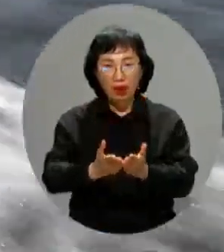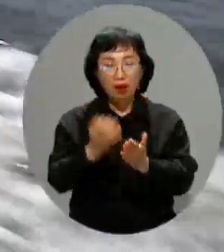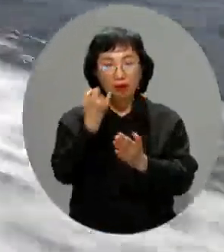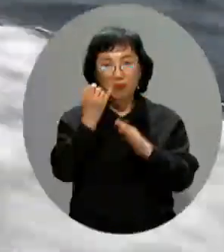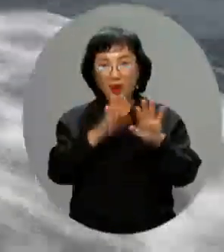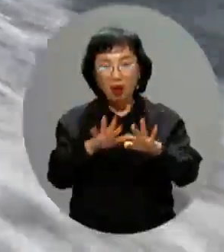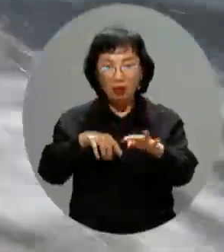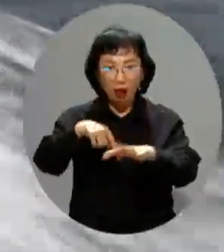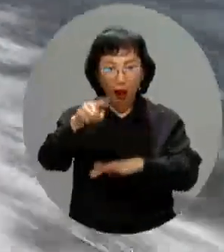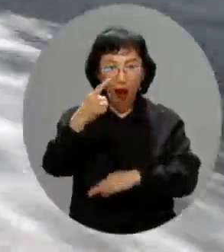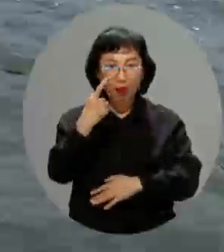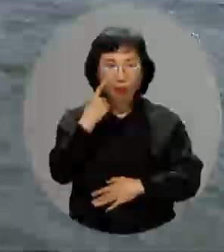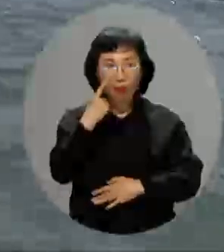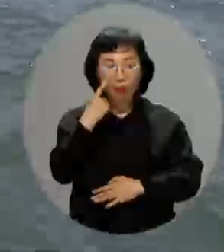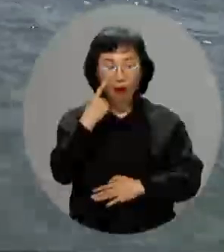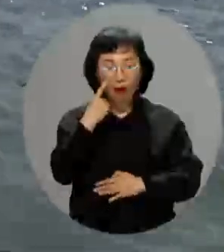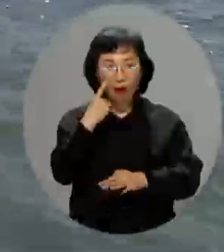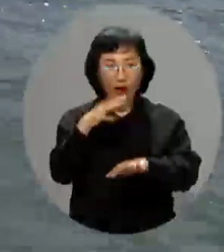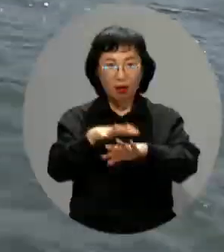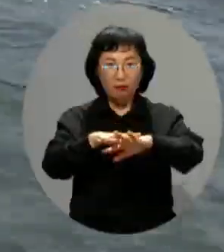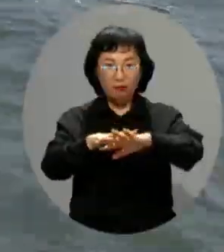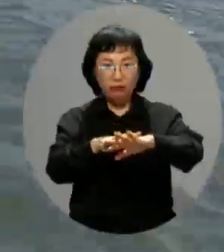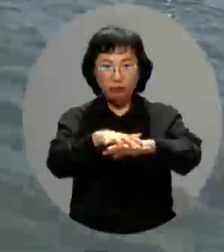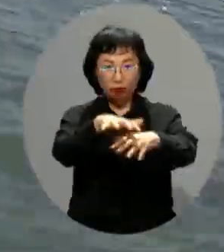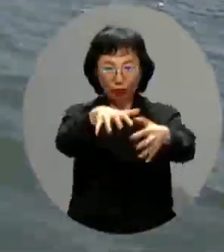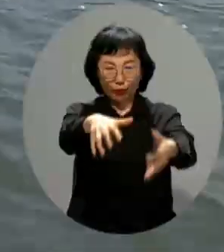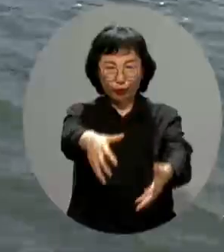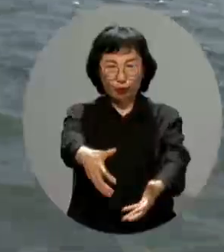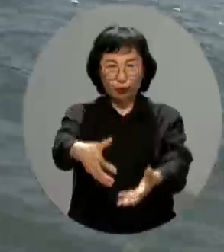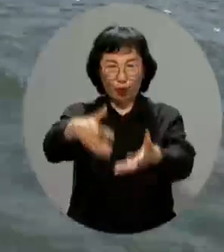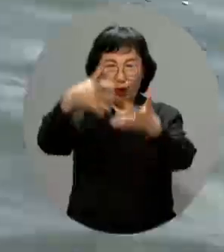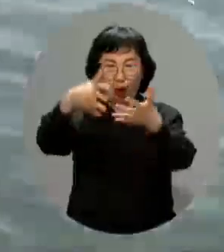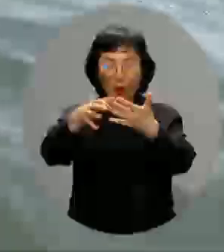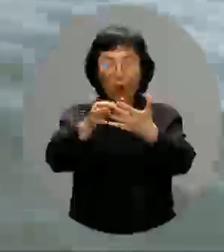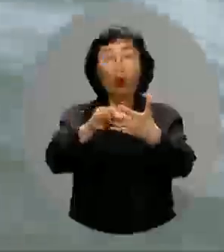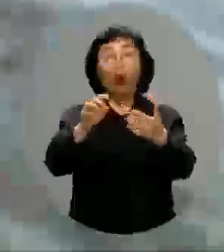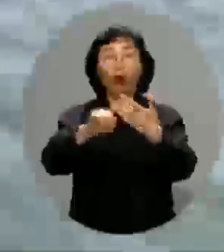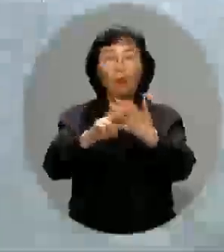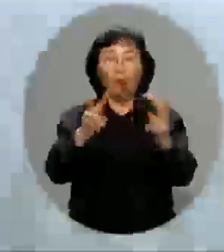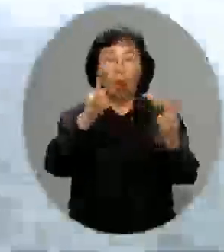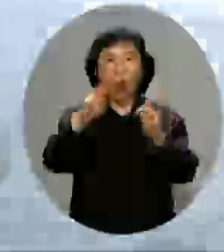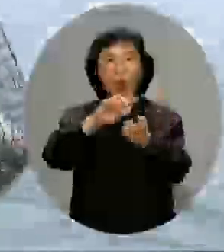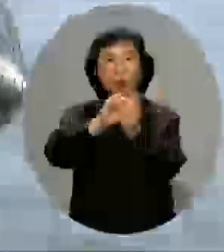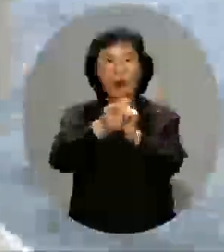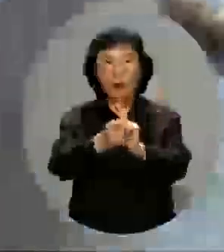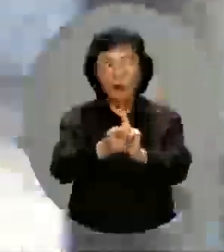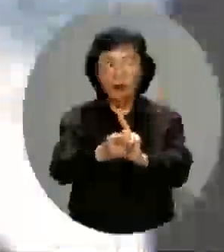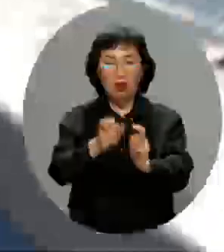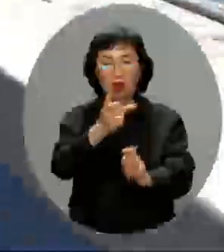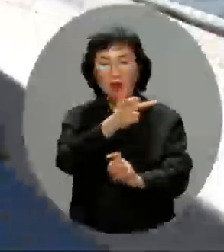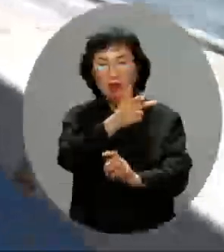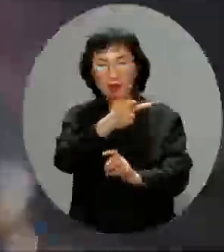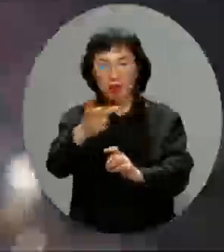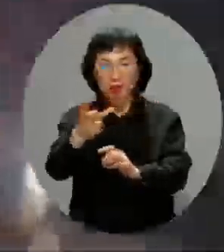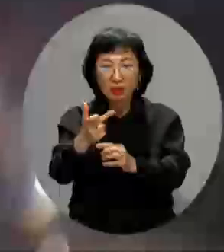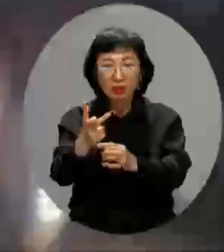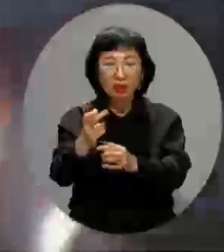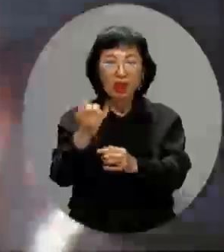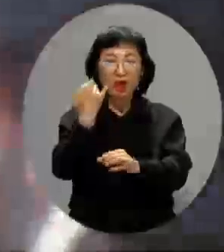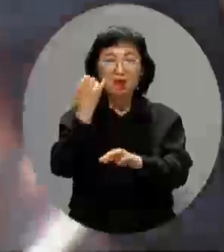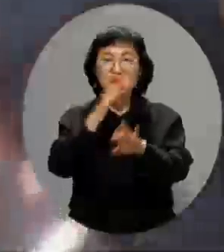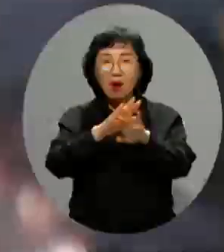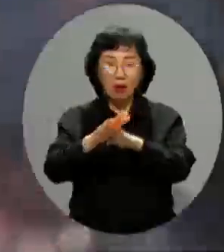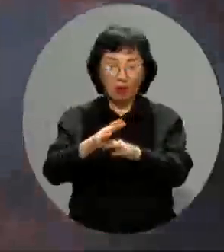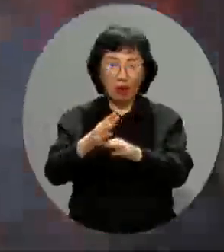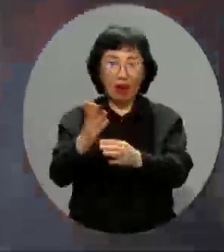나가봤습니다. 그물을 들어올리자 잡혀야 할 꽃게 대신 손바닥만한 해파리들이 들어차 있습니다. 보름달